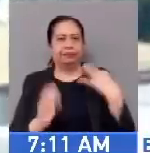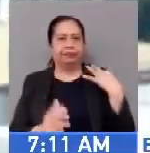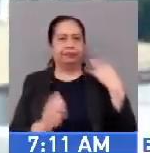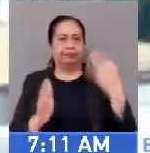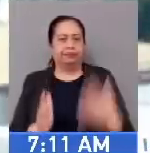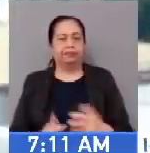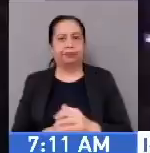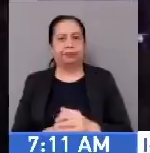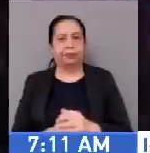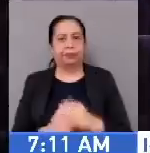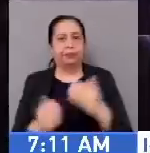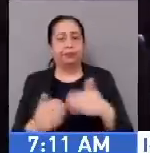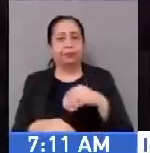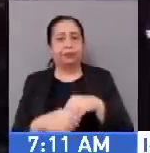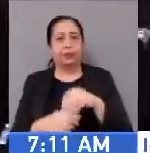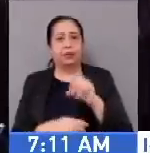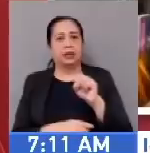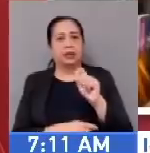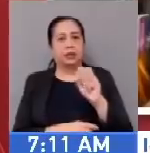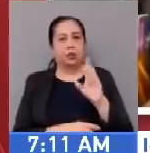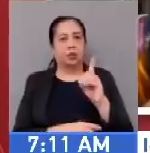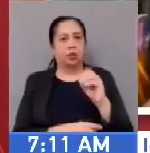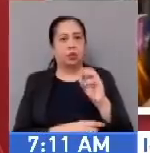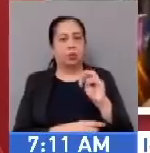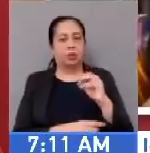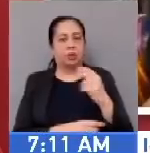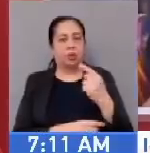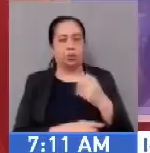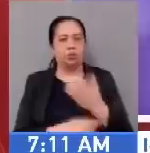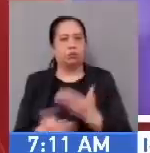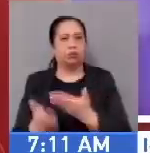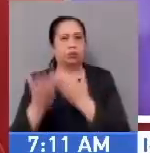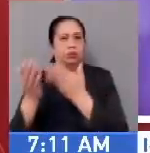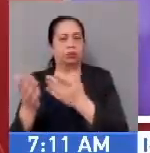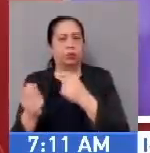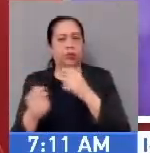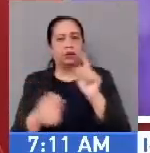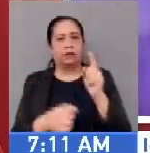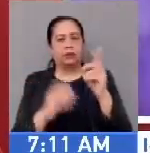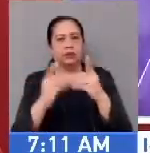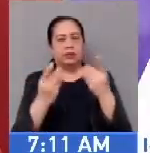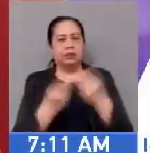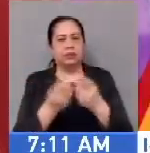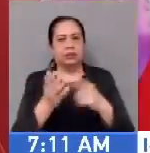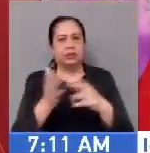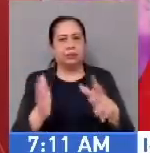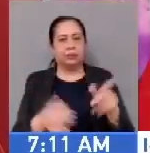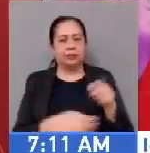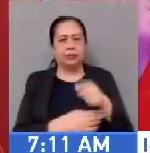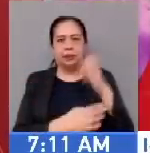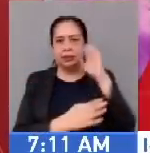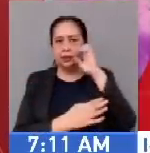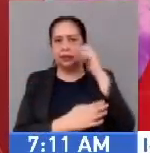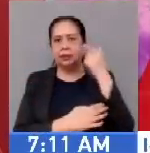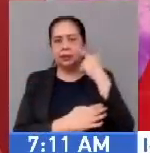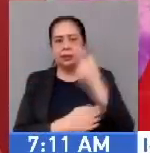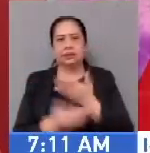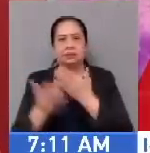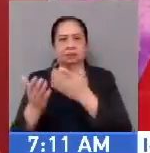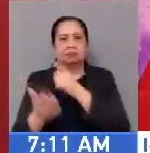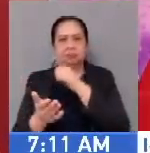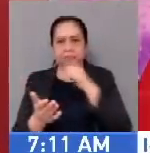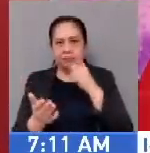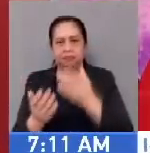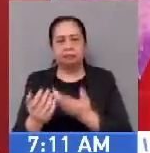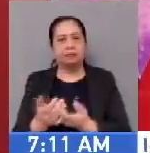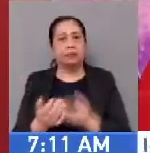ng Santo Domingo, inendorso si Robredo ni Nueva Ecija 1st District Representative Estrelita Ging Swansing. Sa Kabanatuan City